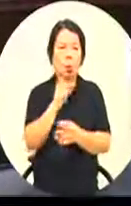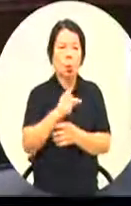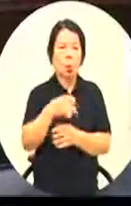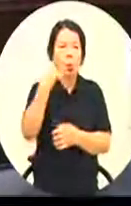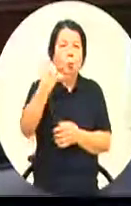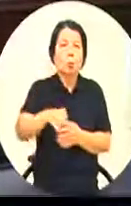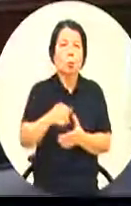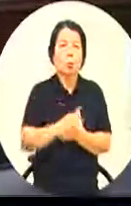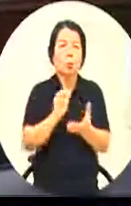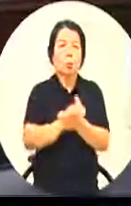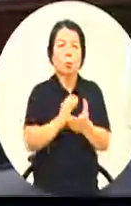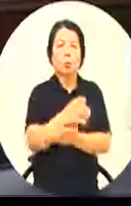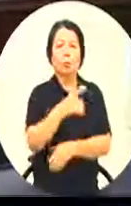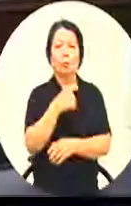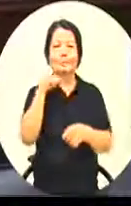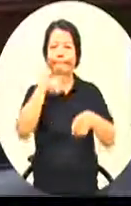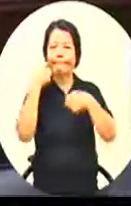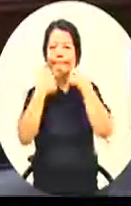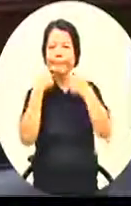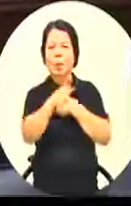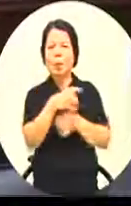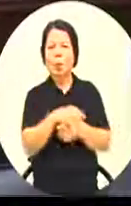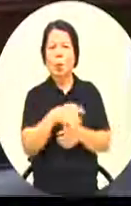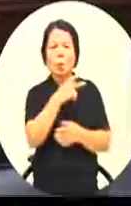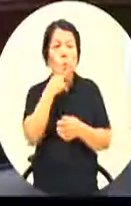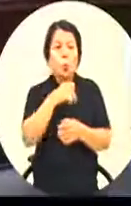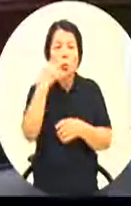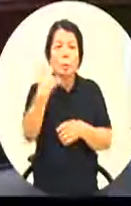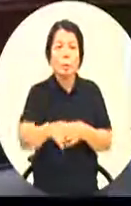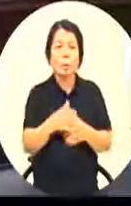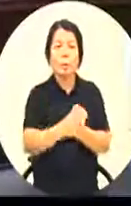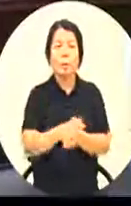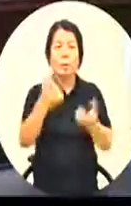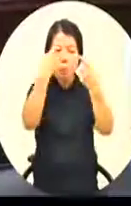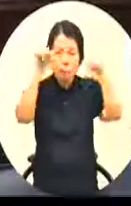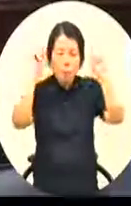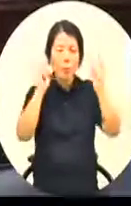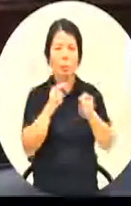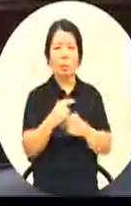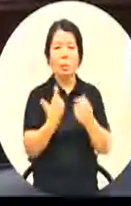友，我也好奇为什么你们英语会这么的烂。他们大学联考英语是考九分八